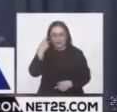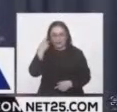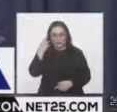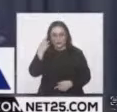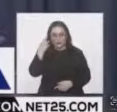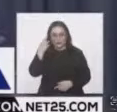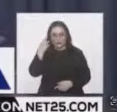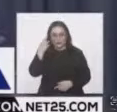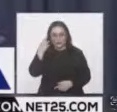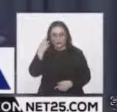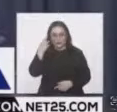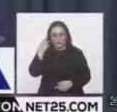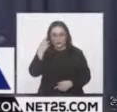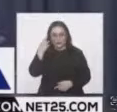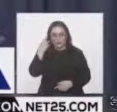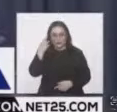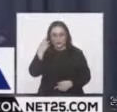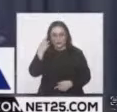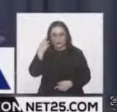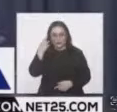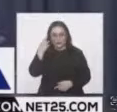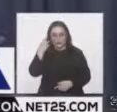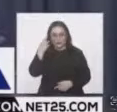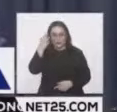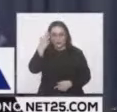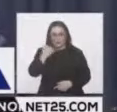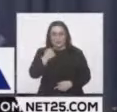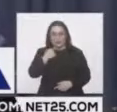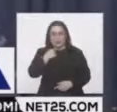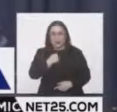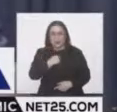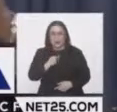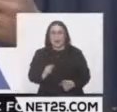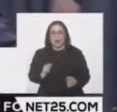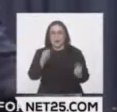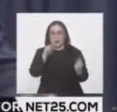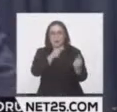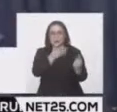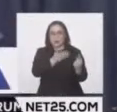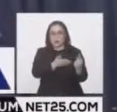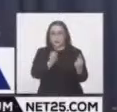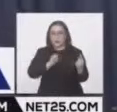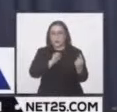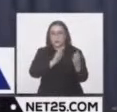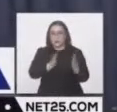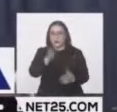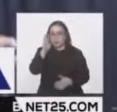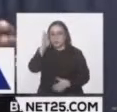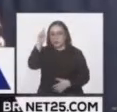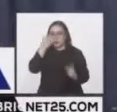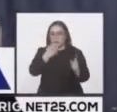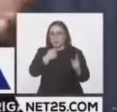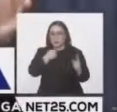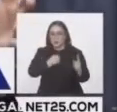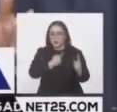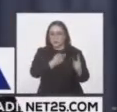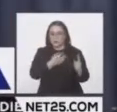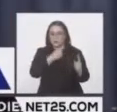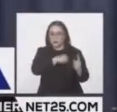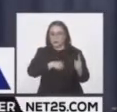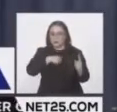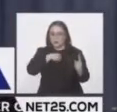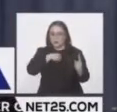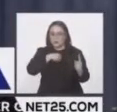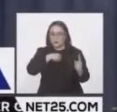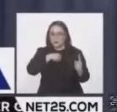god bato na naging bulaklak ako pa ang nag-sorry 24 lang